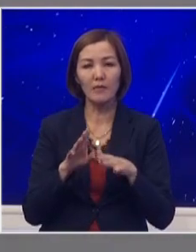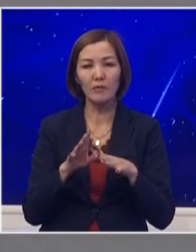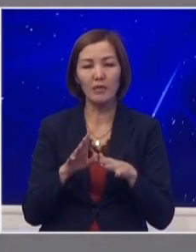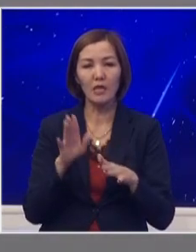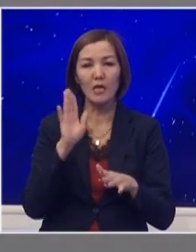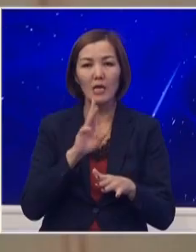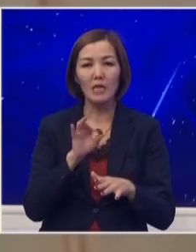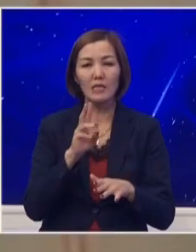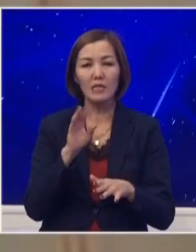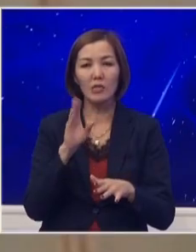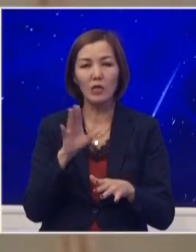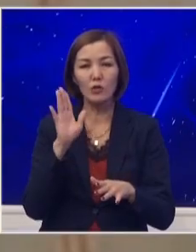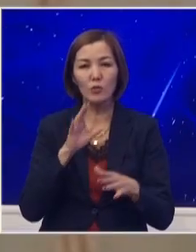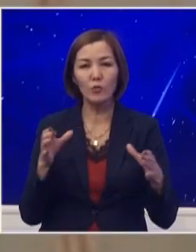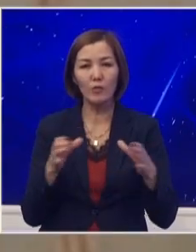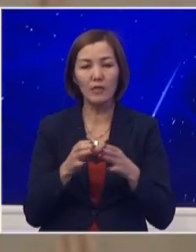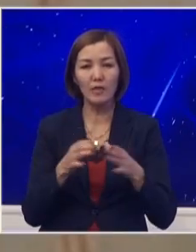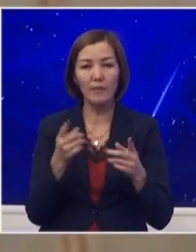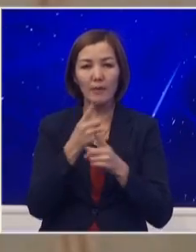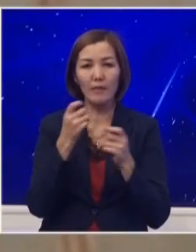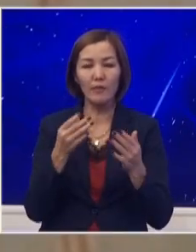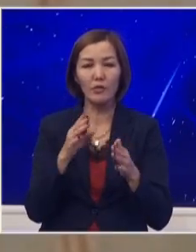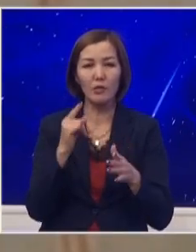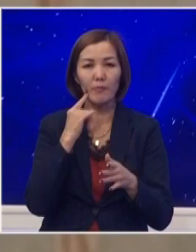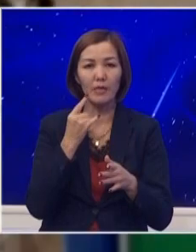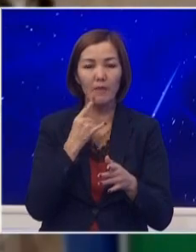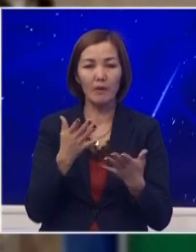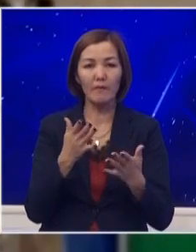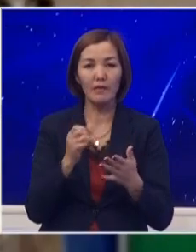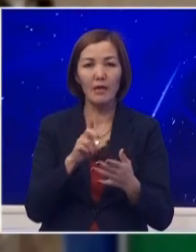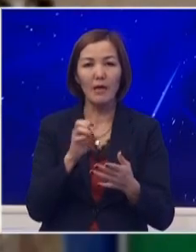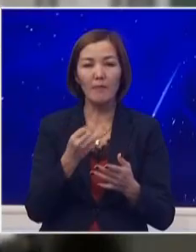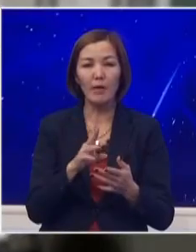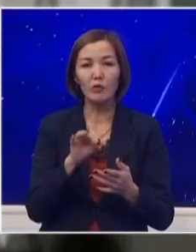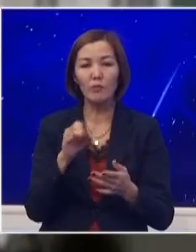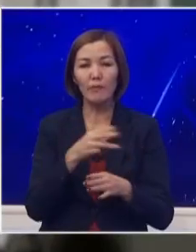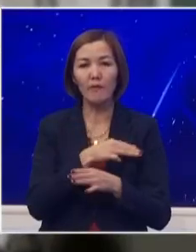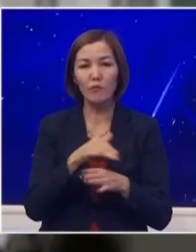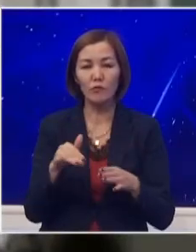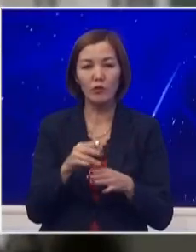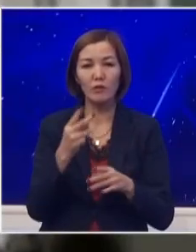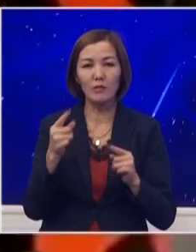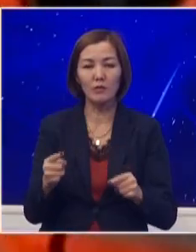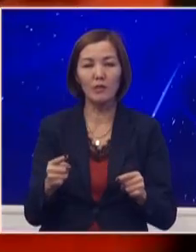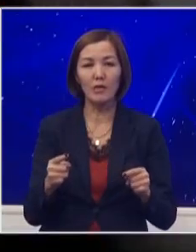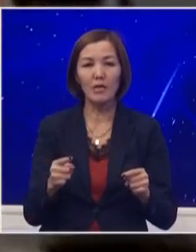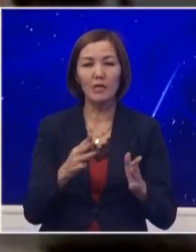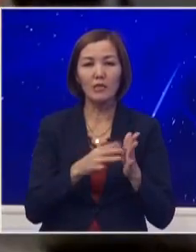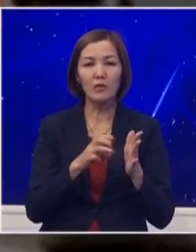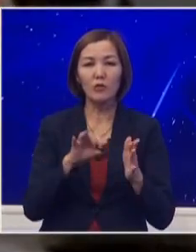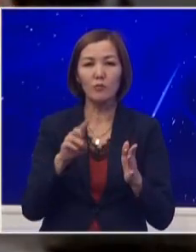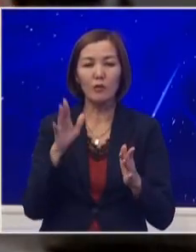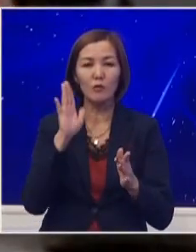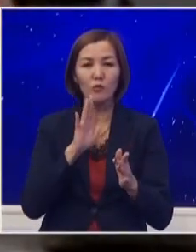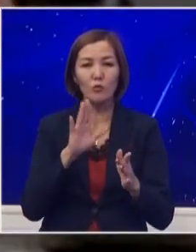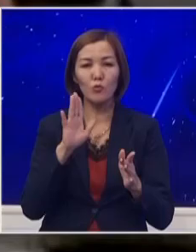су жауапкершілігі шектеулі серіктестіктің мәліметінше, Петропавлдағы Абай Жұмабаев көшелерінің аралығында диаметрі 800 мм суық су